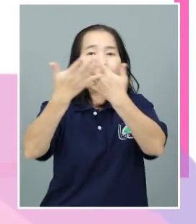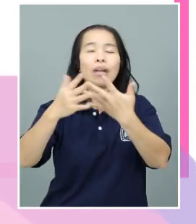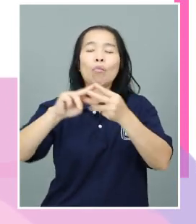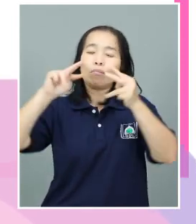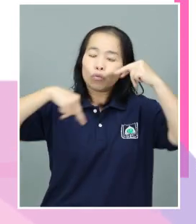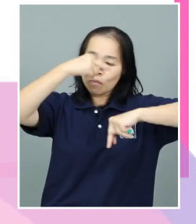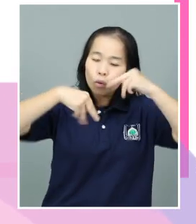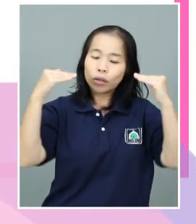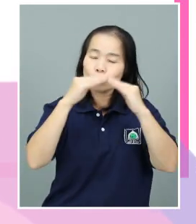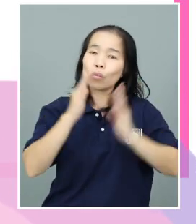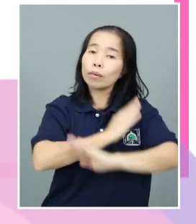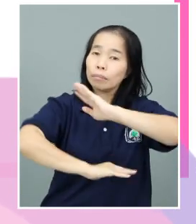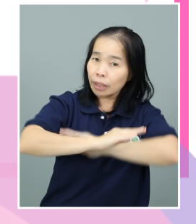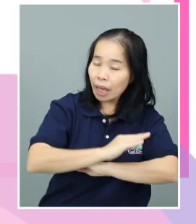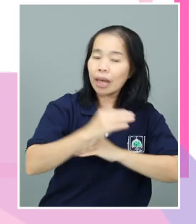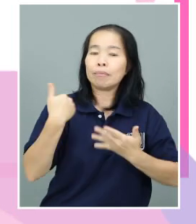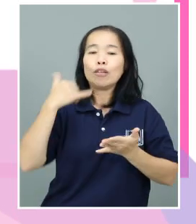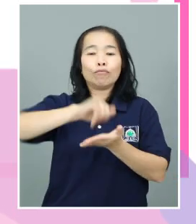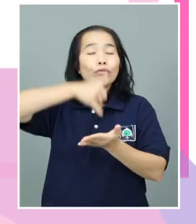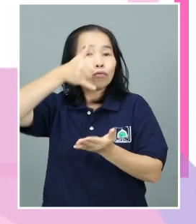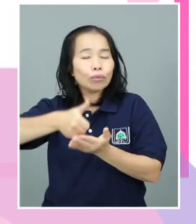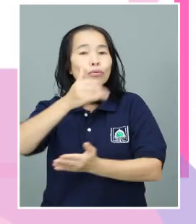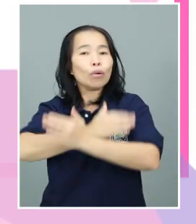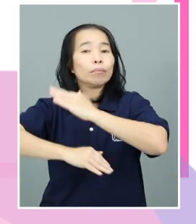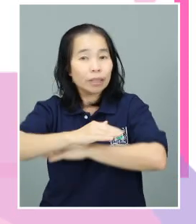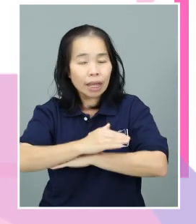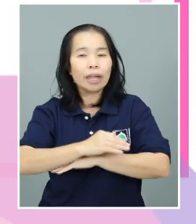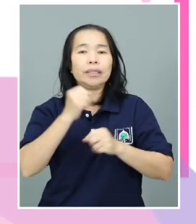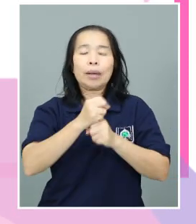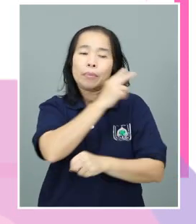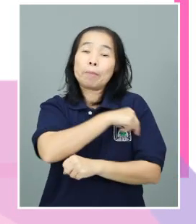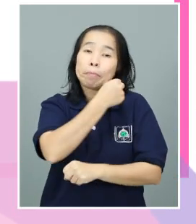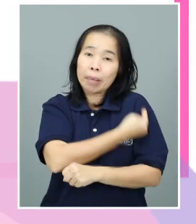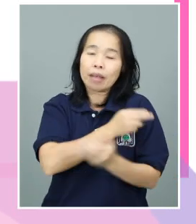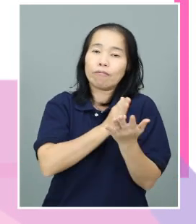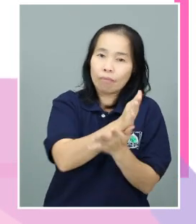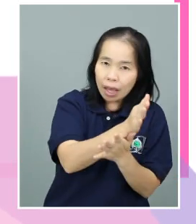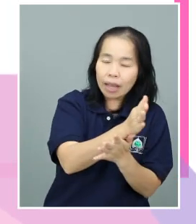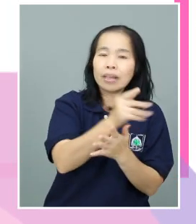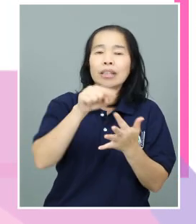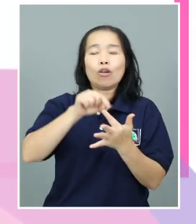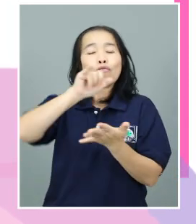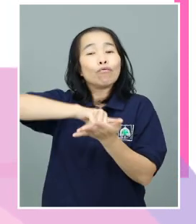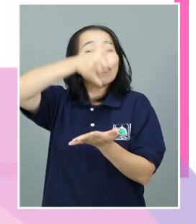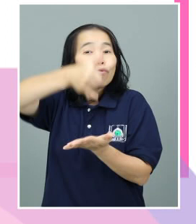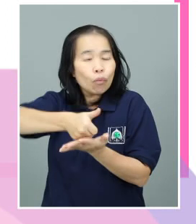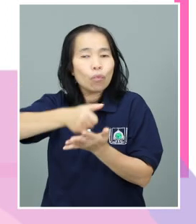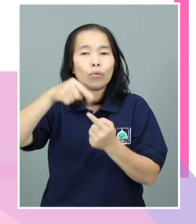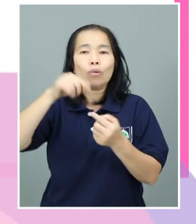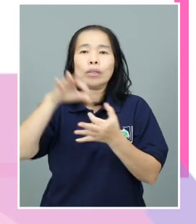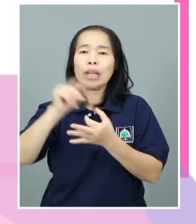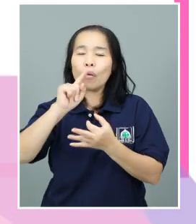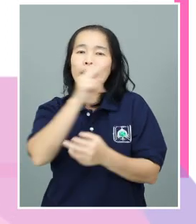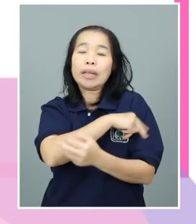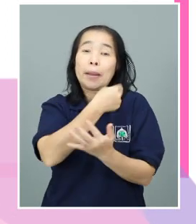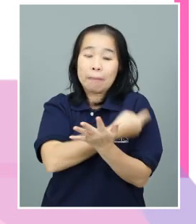ธิคนพิการด้านบริการฟื้นฟูสมรรถภาพโดยกระบวนการทางการแพทย์ในเรื่องการบริการฟื้นฟูสมรรถภาพโดยกระบวน